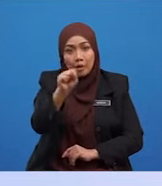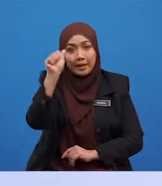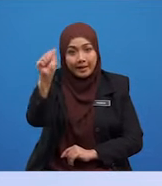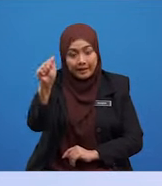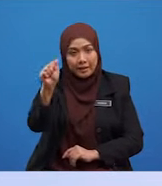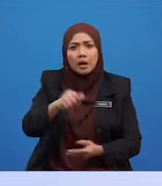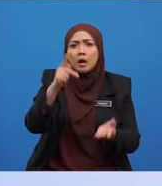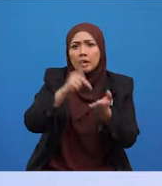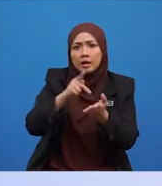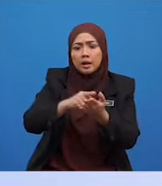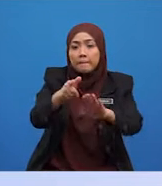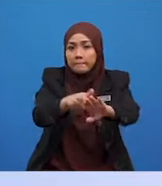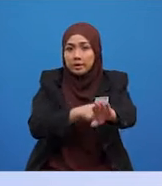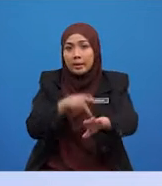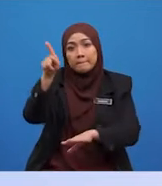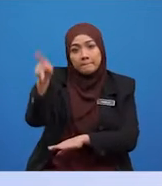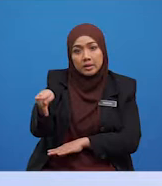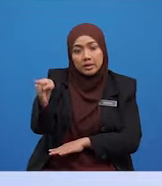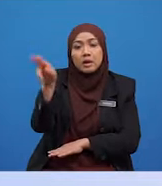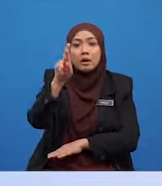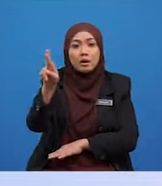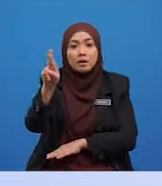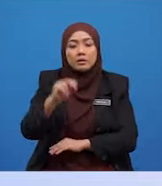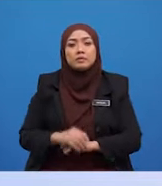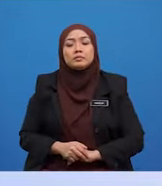A. Hitung panjang PR.